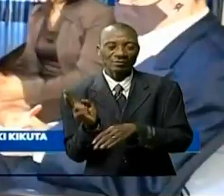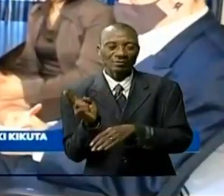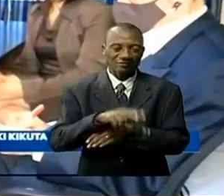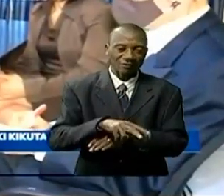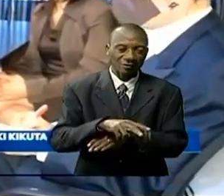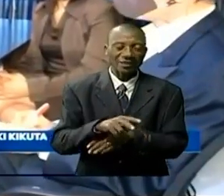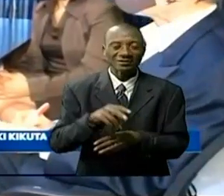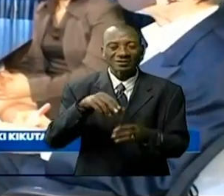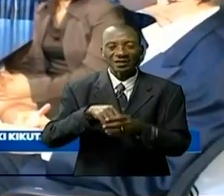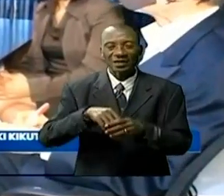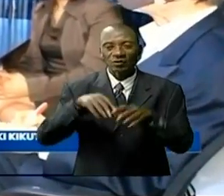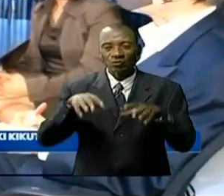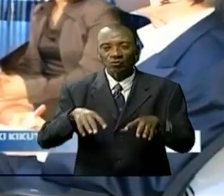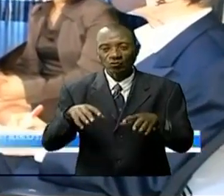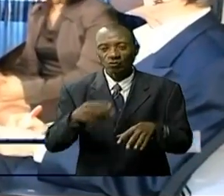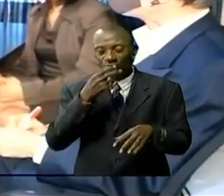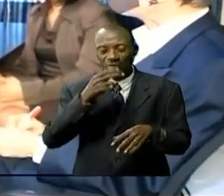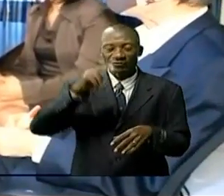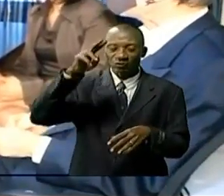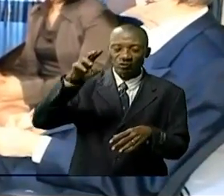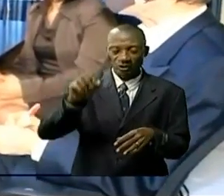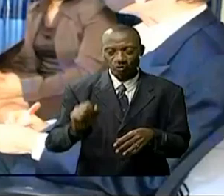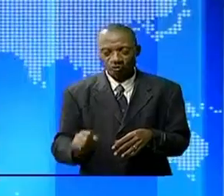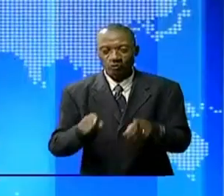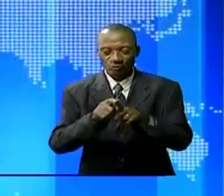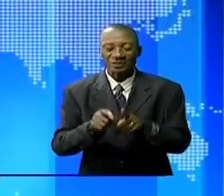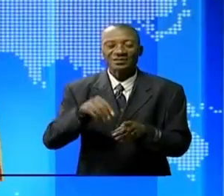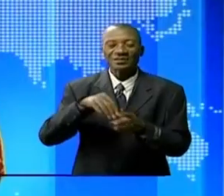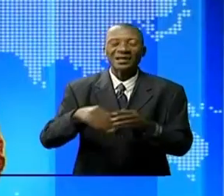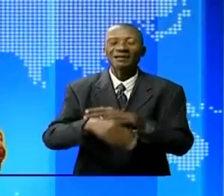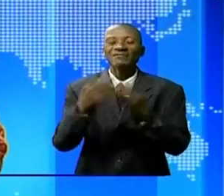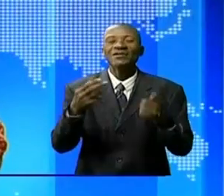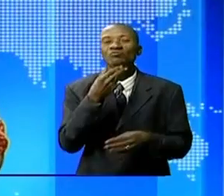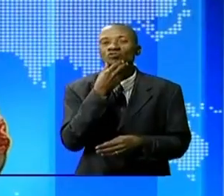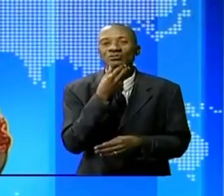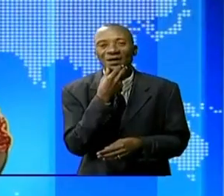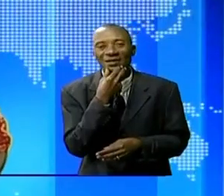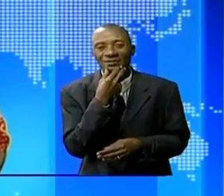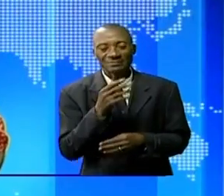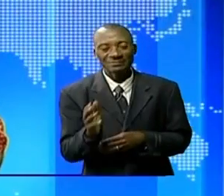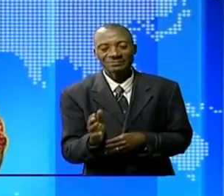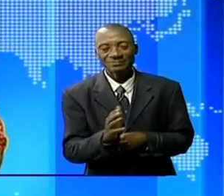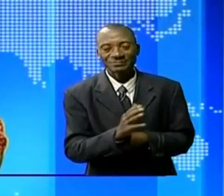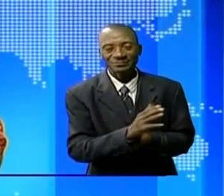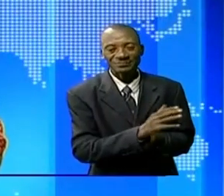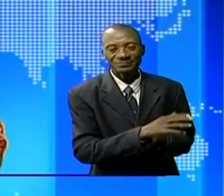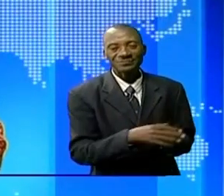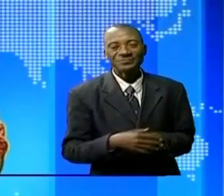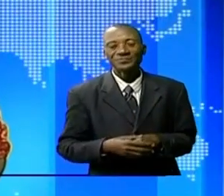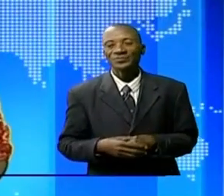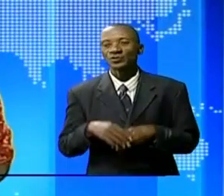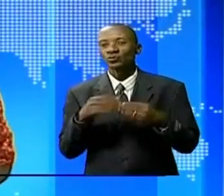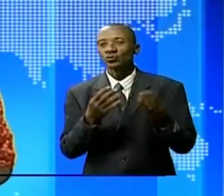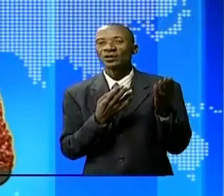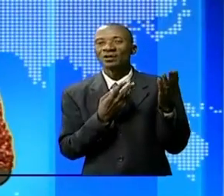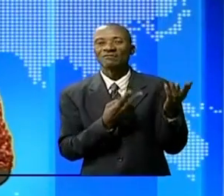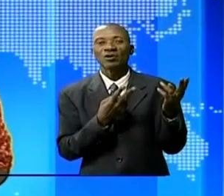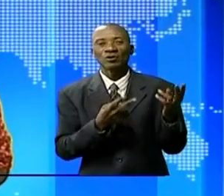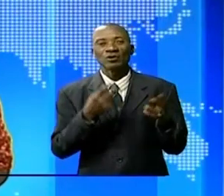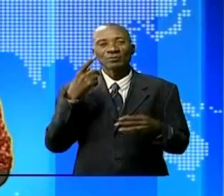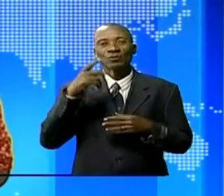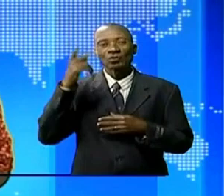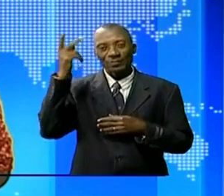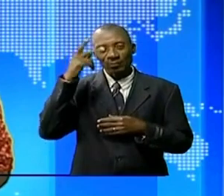sud kivu ainsi qu'un bougies my la vulgarisation de la politique nationale de l'aménagement